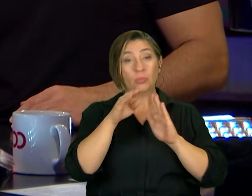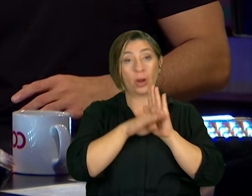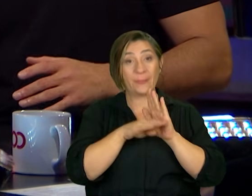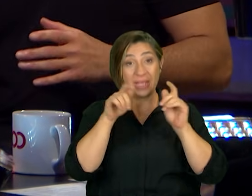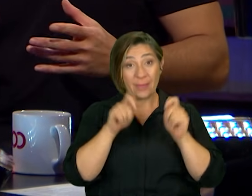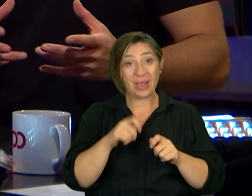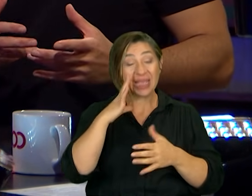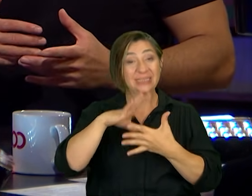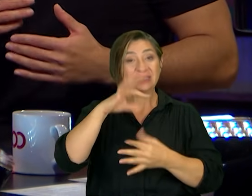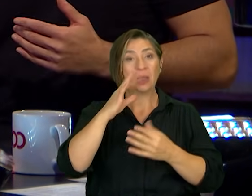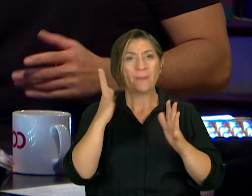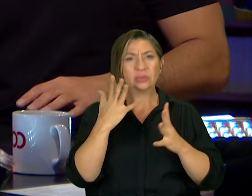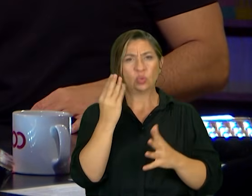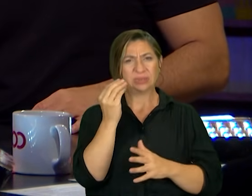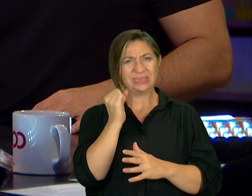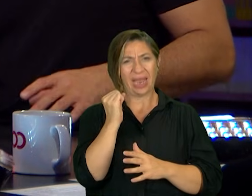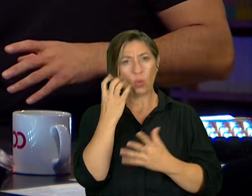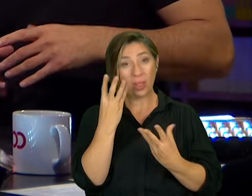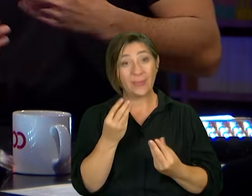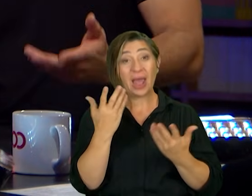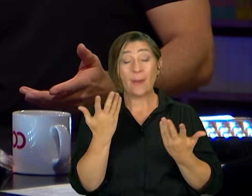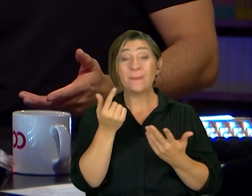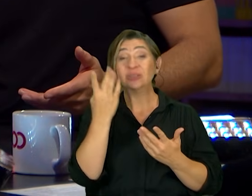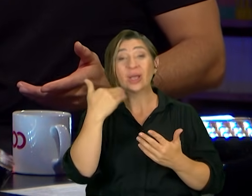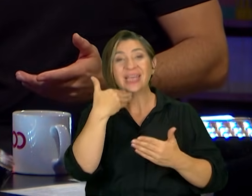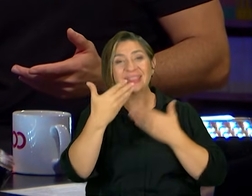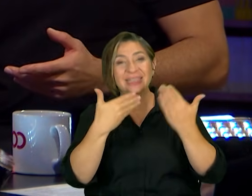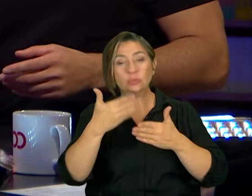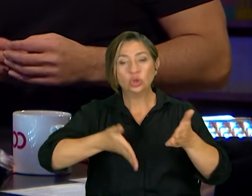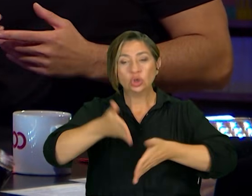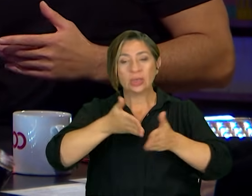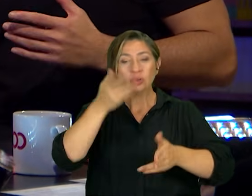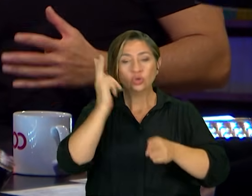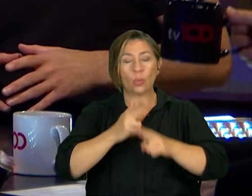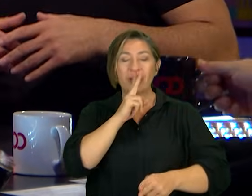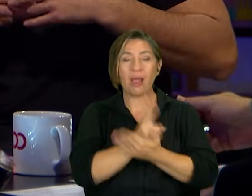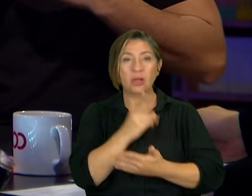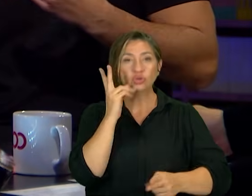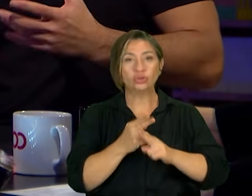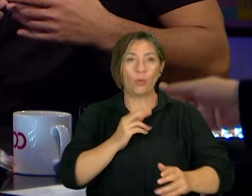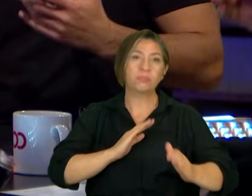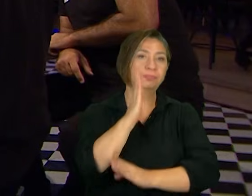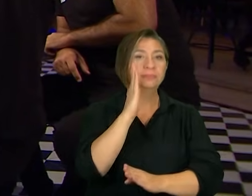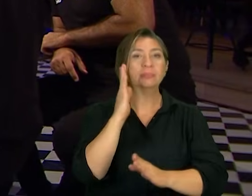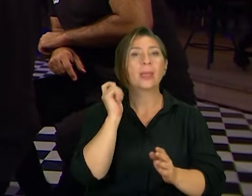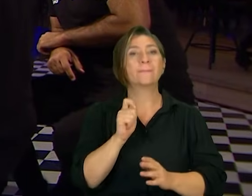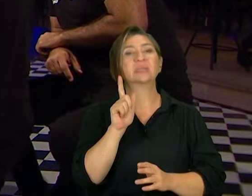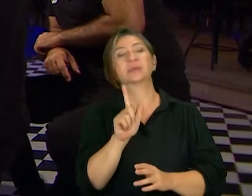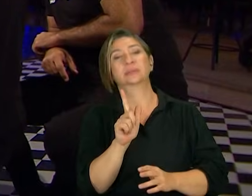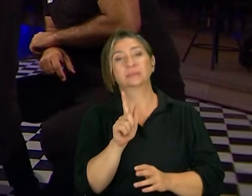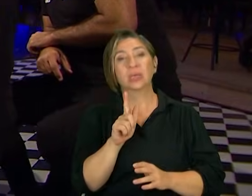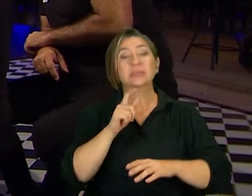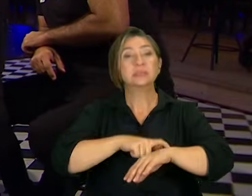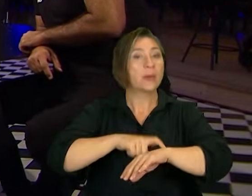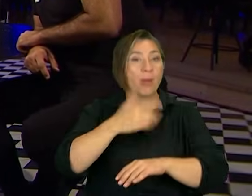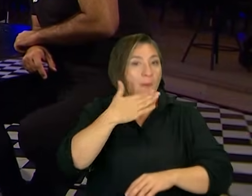Bu programları yaparken insanlar belki çok sert gelebilir ama işte demin anlattım ya sokakta çok çabuk karar verip çok çabuk ataklarınızı yapmak zorundasınız.